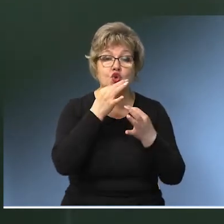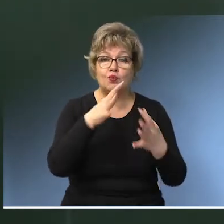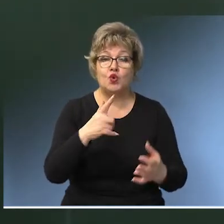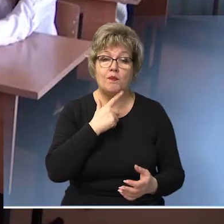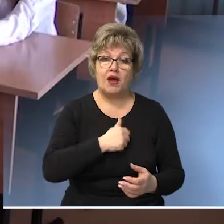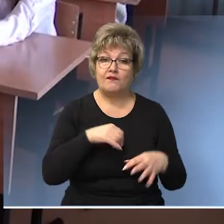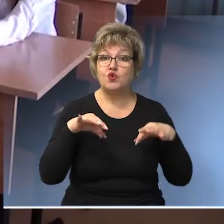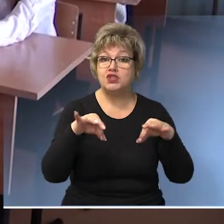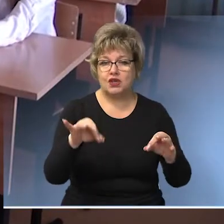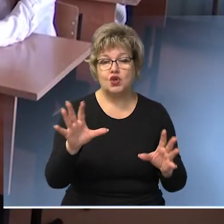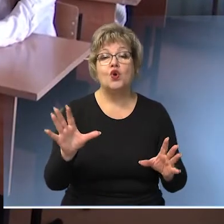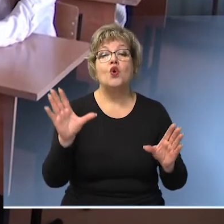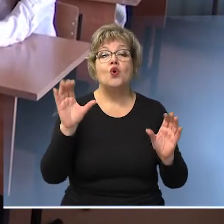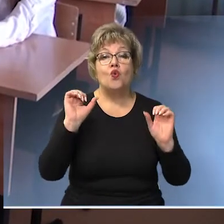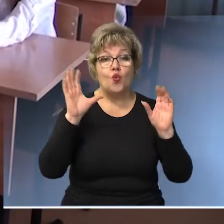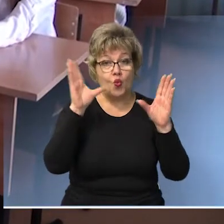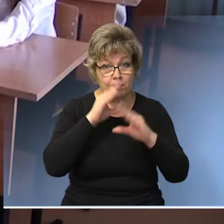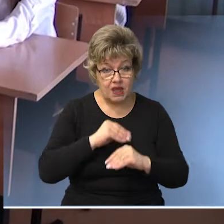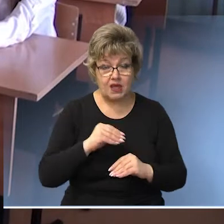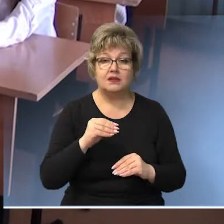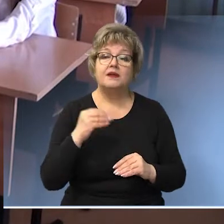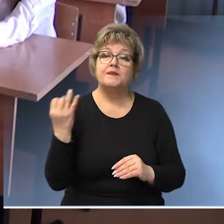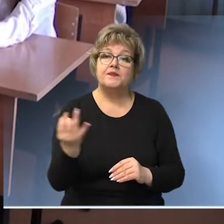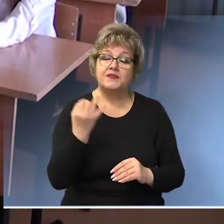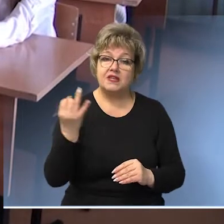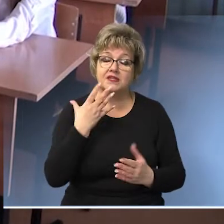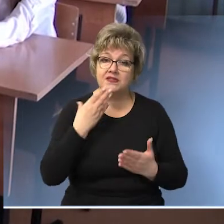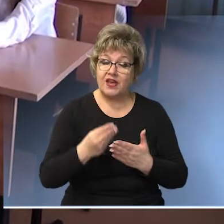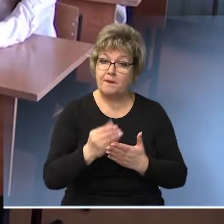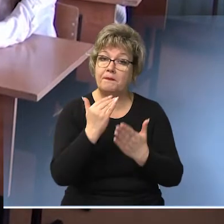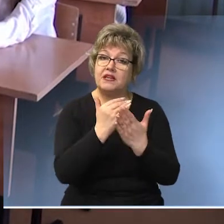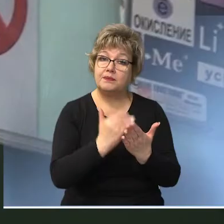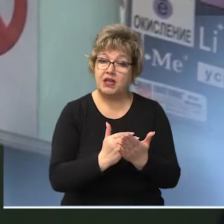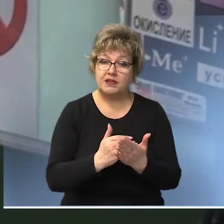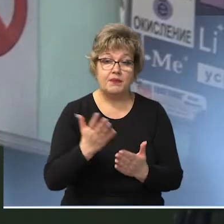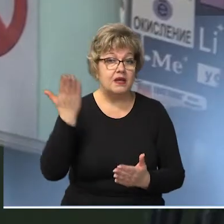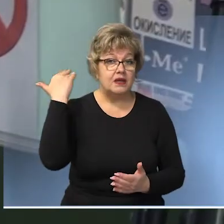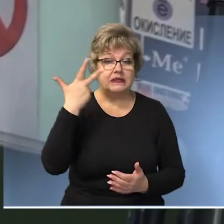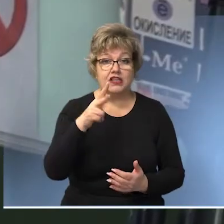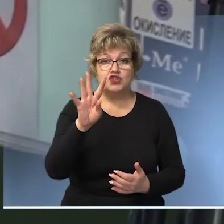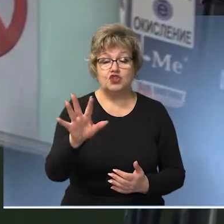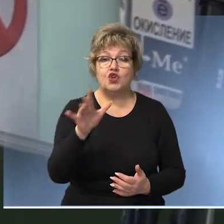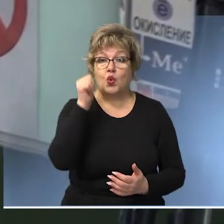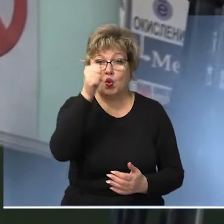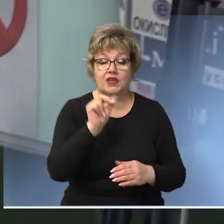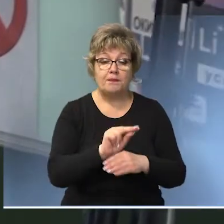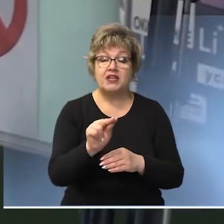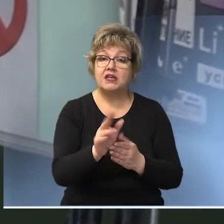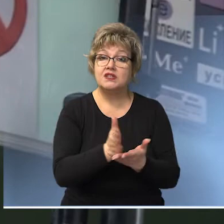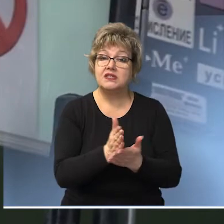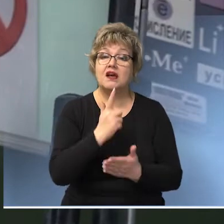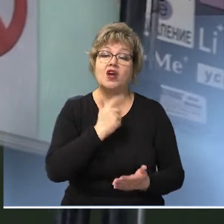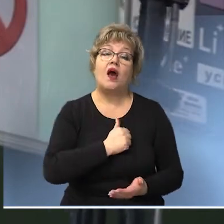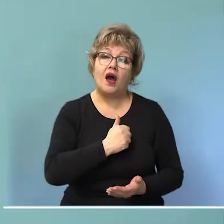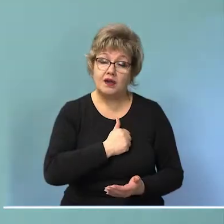боевую технику. Умеет Александр Викторович заинтересовать ребят своим предметом. За плечами 34 года педагогического